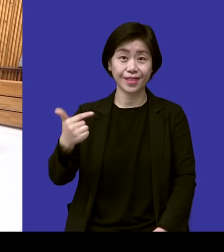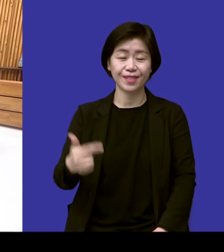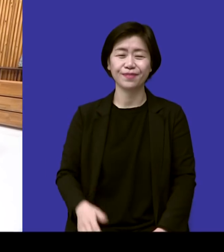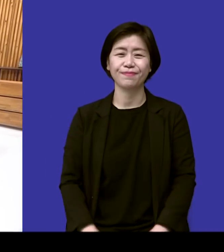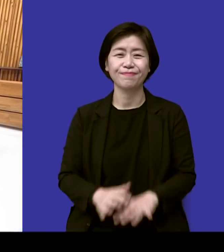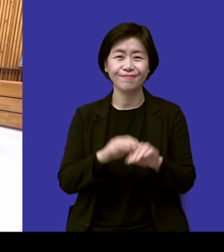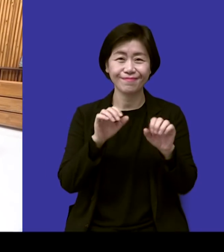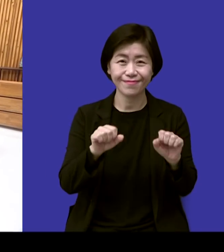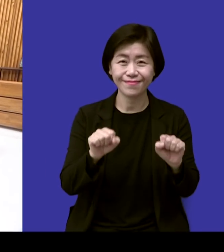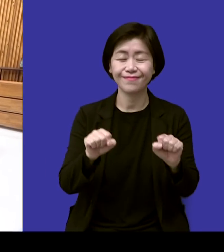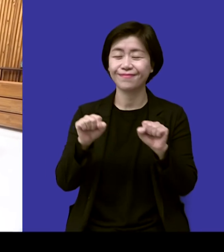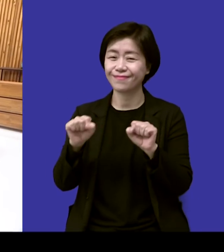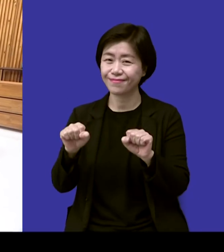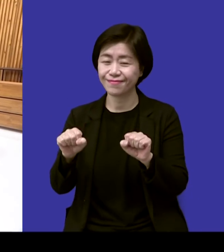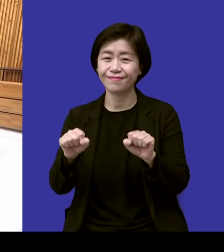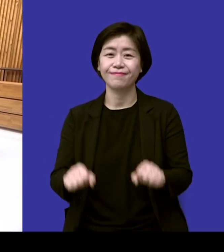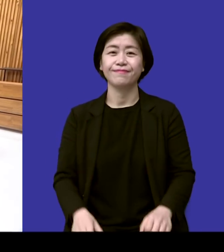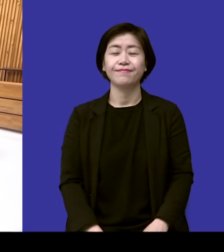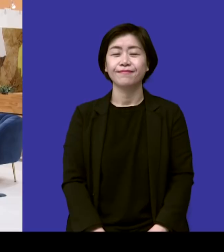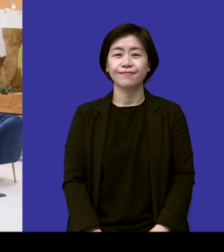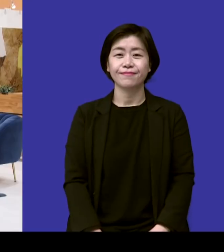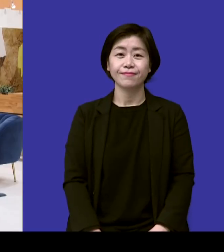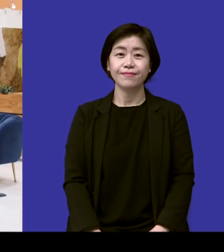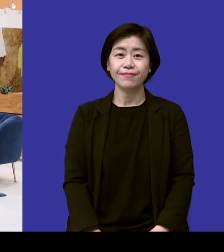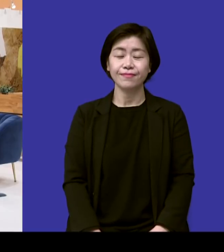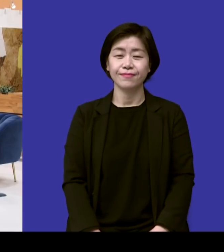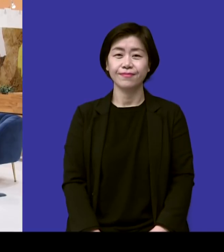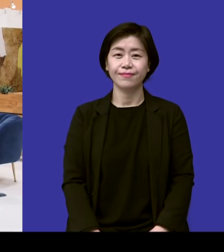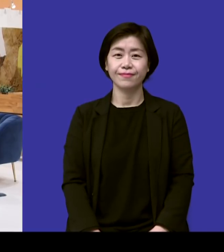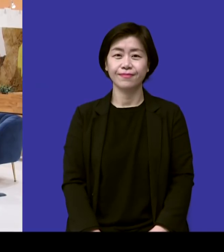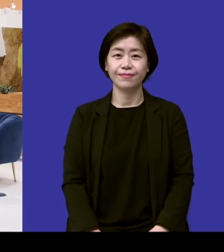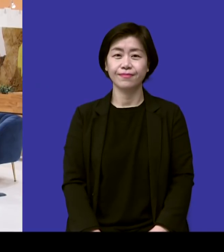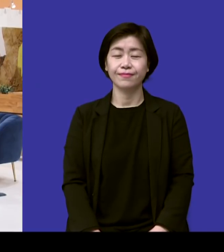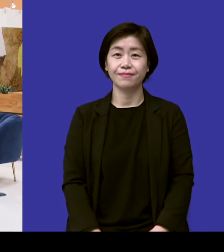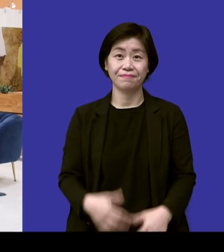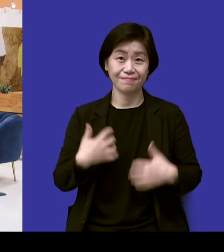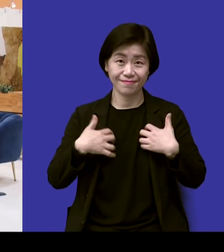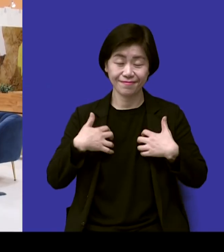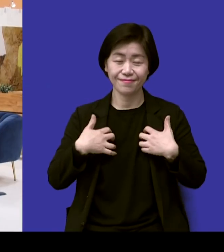안녕하세요. 안녕하세요. 반갑습니다. 반갑습니다.